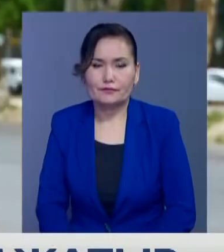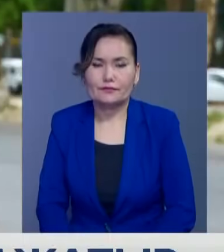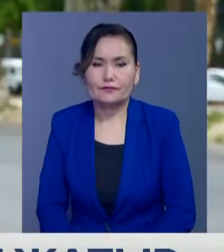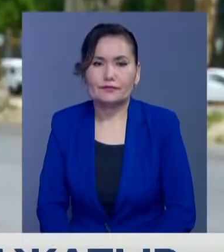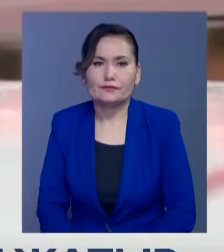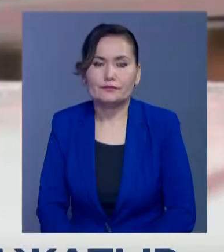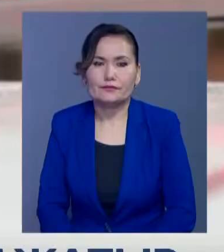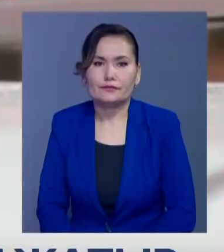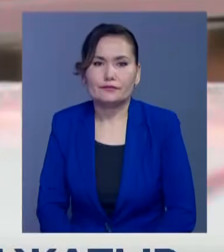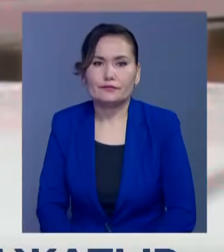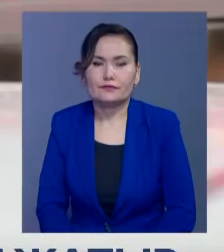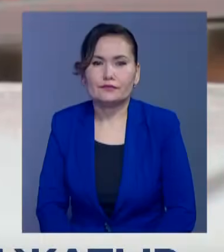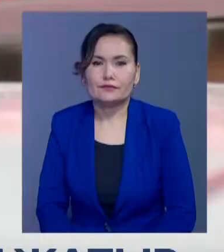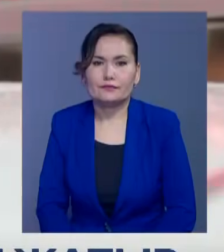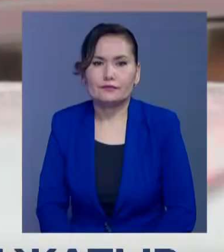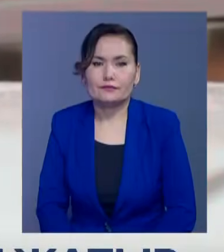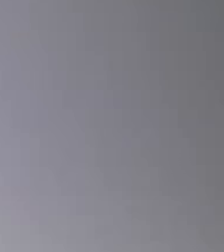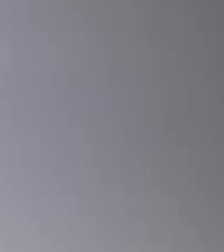Оспан, хабар 24.